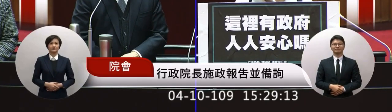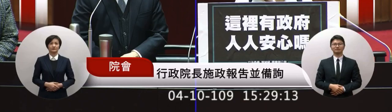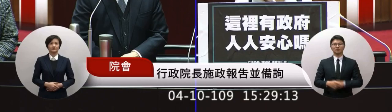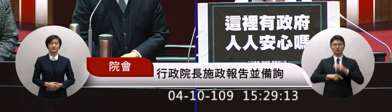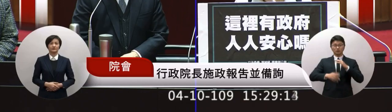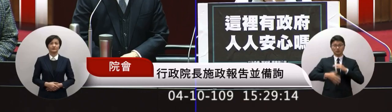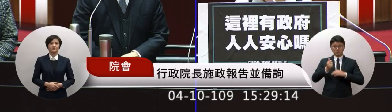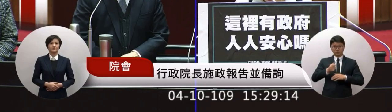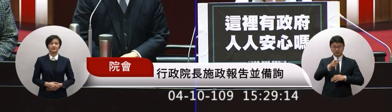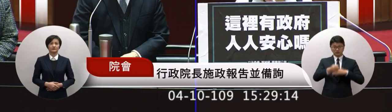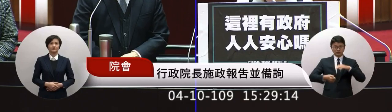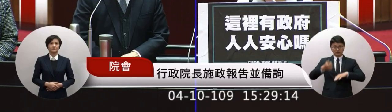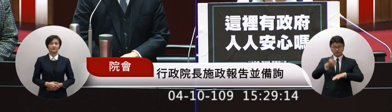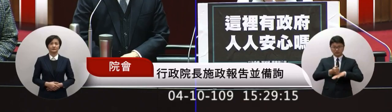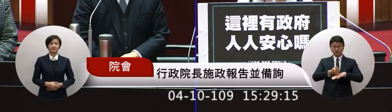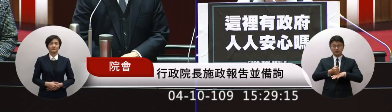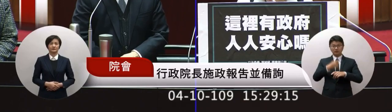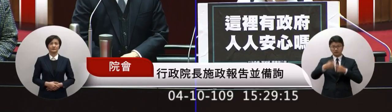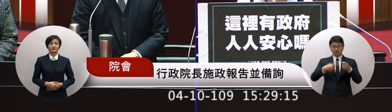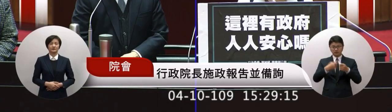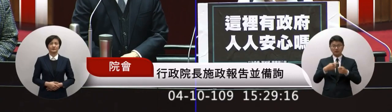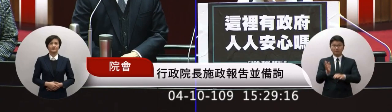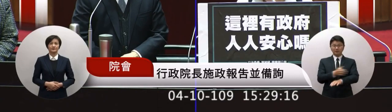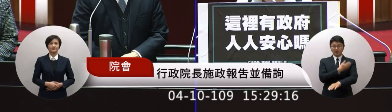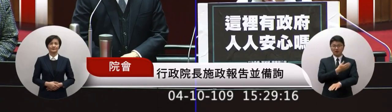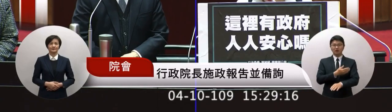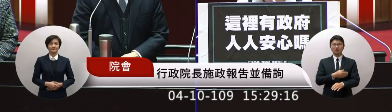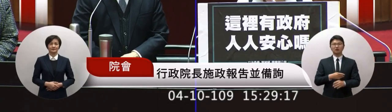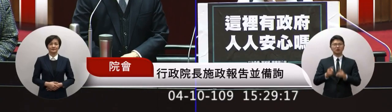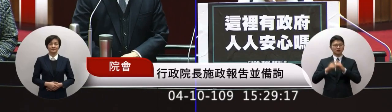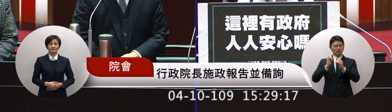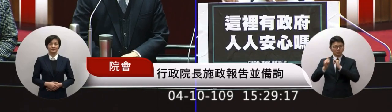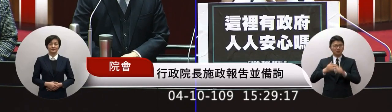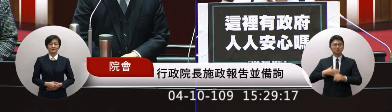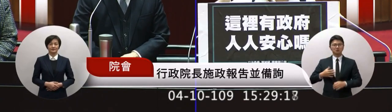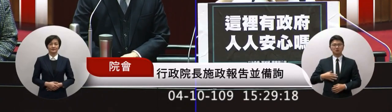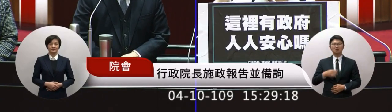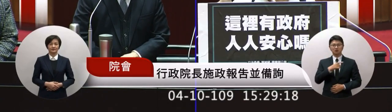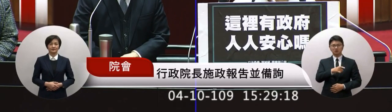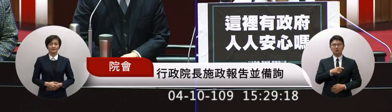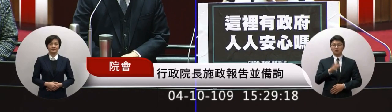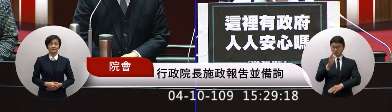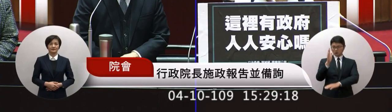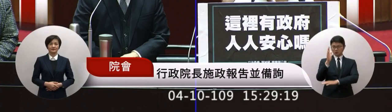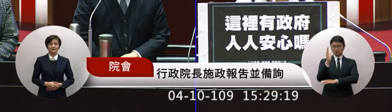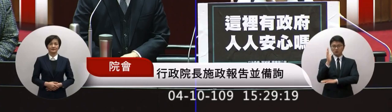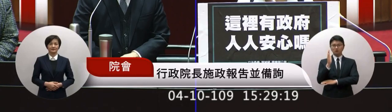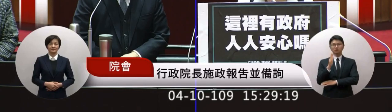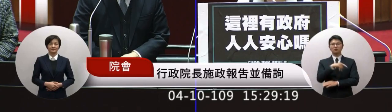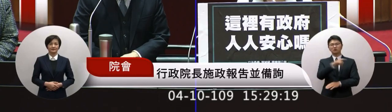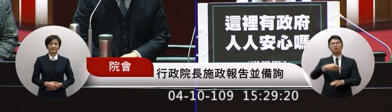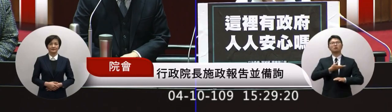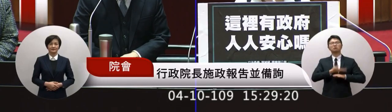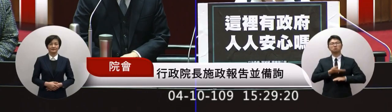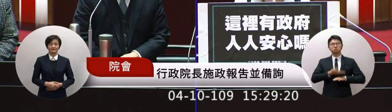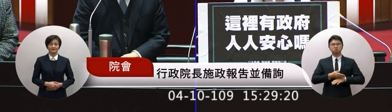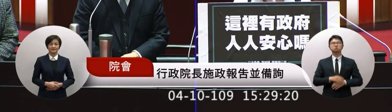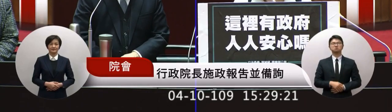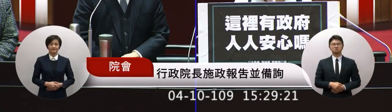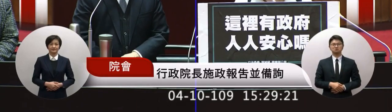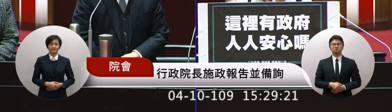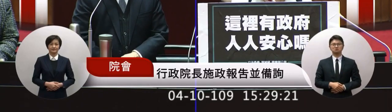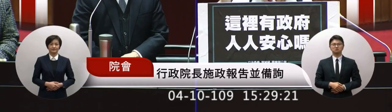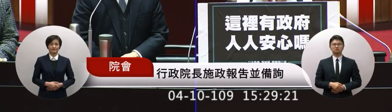在上任一年多以来啊，带动新风潮，全民都知道您说过有政府请放心，好，请放